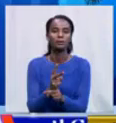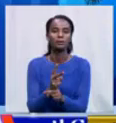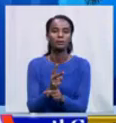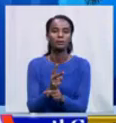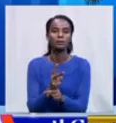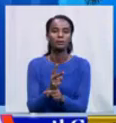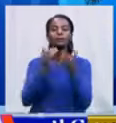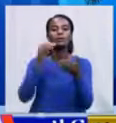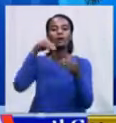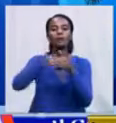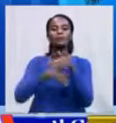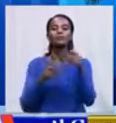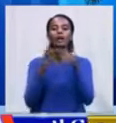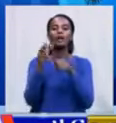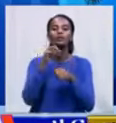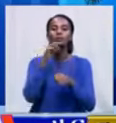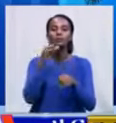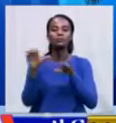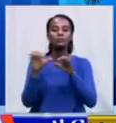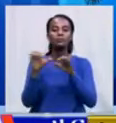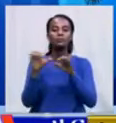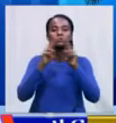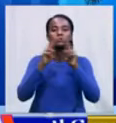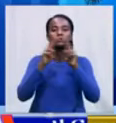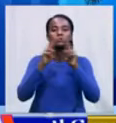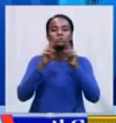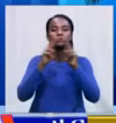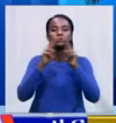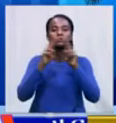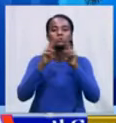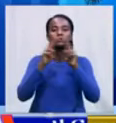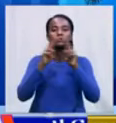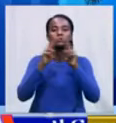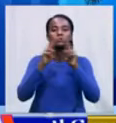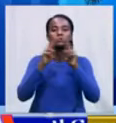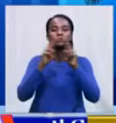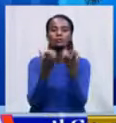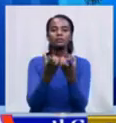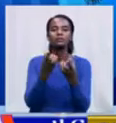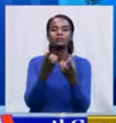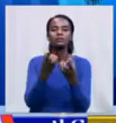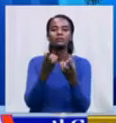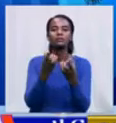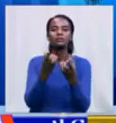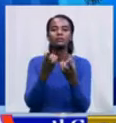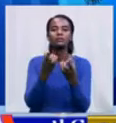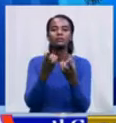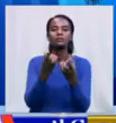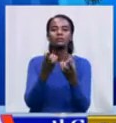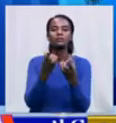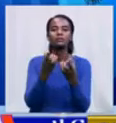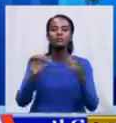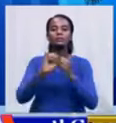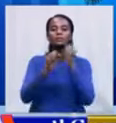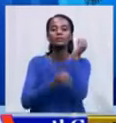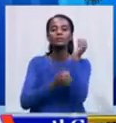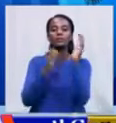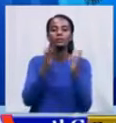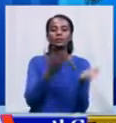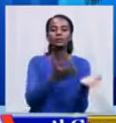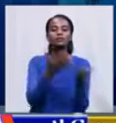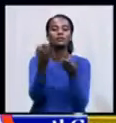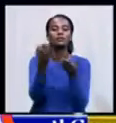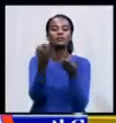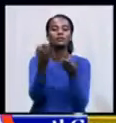ገቢ እንዳይቋረጥ ማድረግ፣ እጅግ ተጋላጭ የሆኑትን የማህበረሰብ ክፍሎች ተደራሽ የሚያደርጉ አሰራሮችን ማስፋፋት፣ የመሰረታዊ አቅርቦቶችን የግብይት